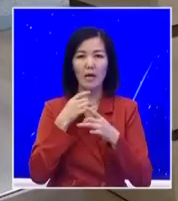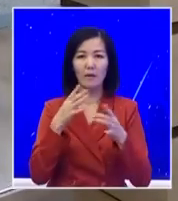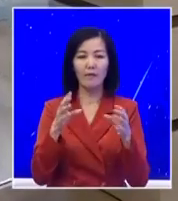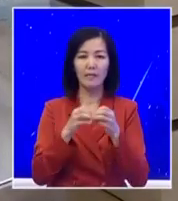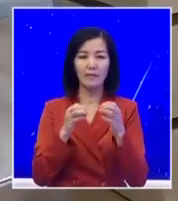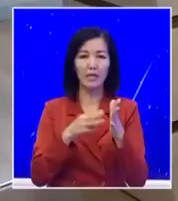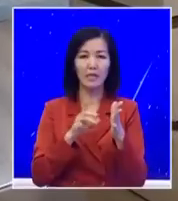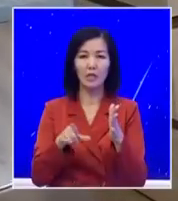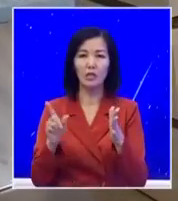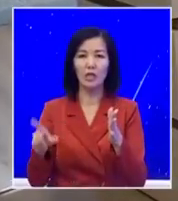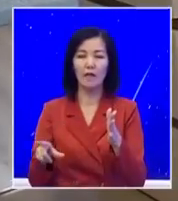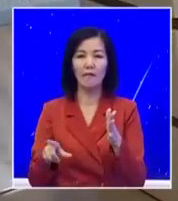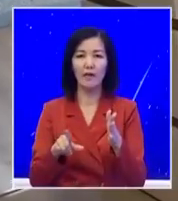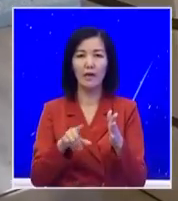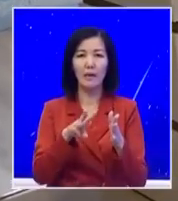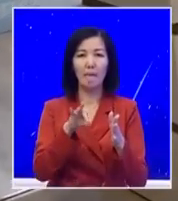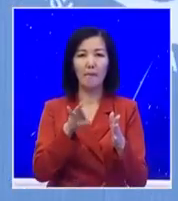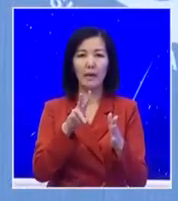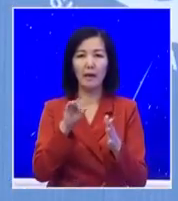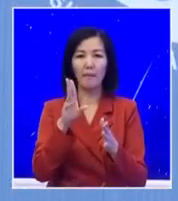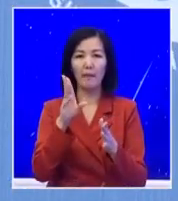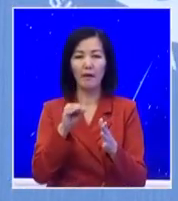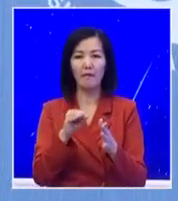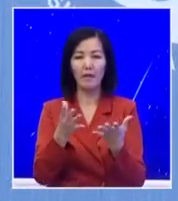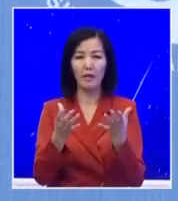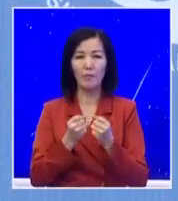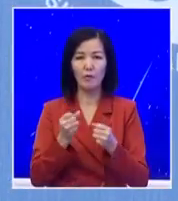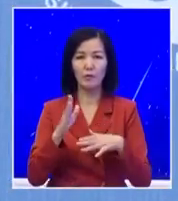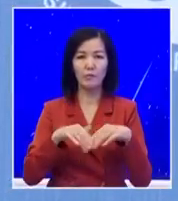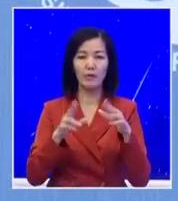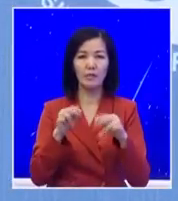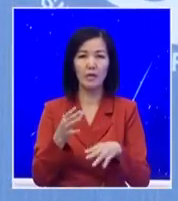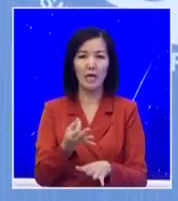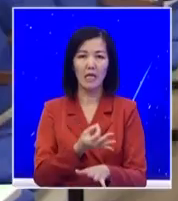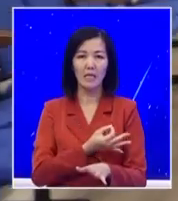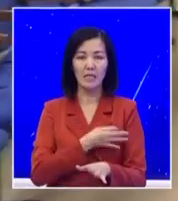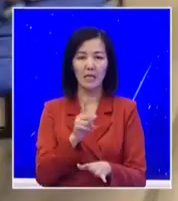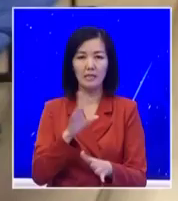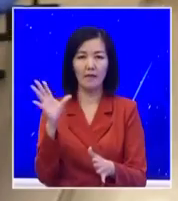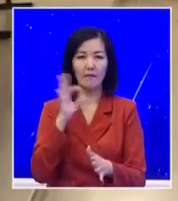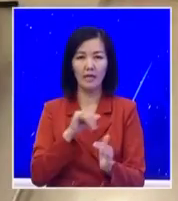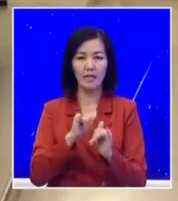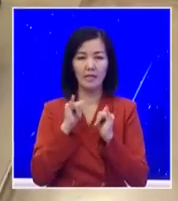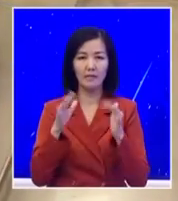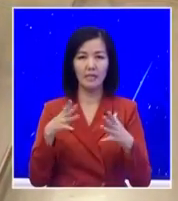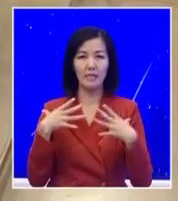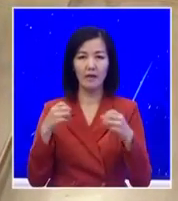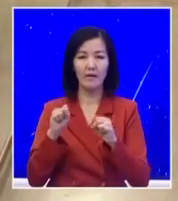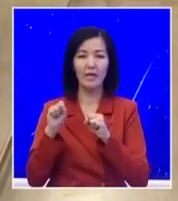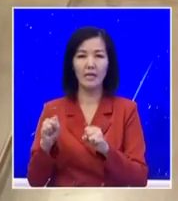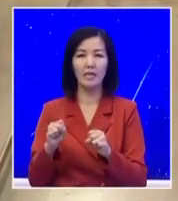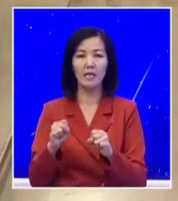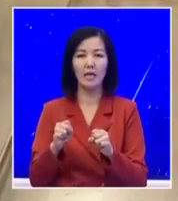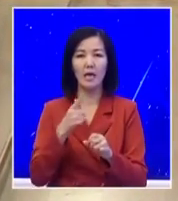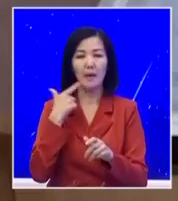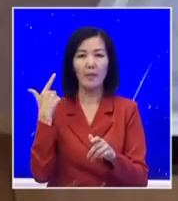18 человек, в том числе и Лязат Мейрамбекова. Она получила специальный нагрудный знак за вклад в развитие здравоохранения и